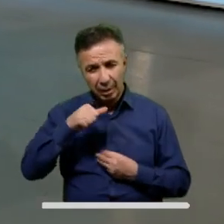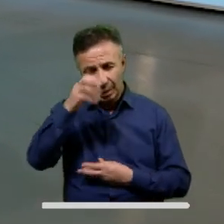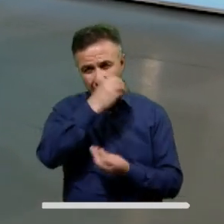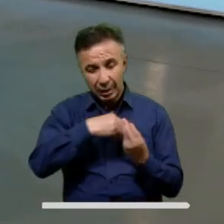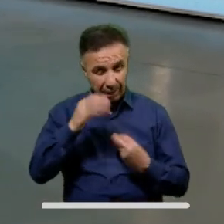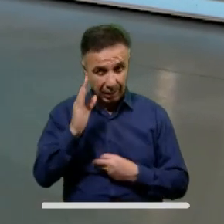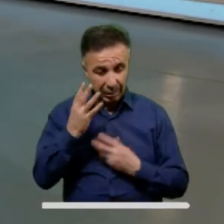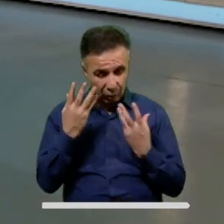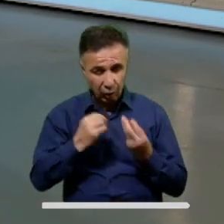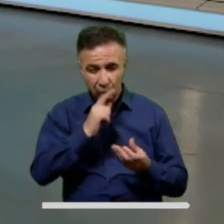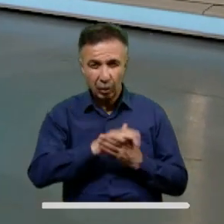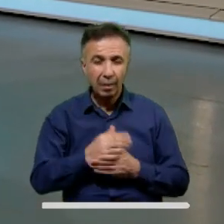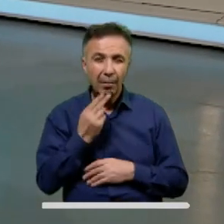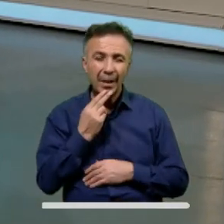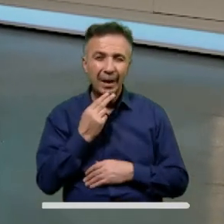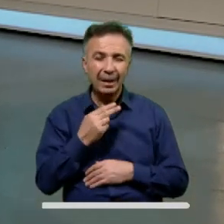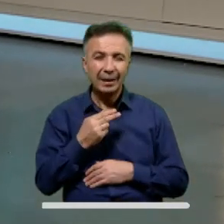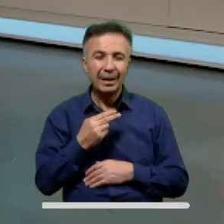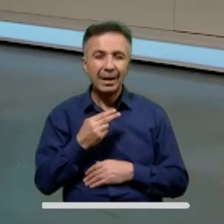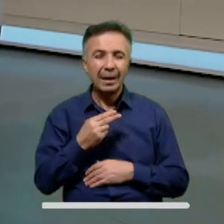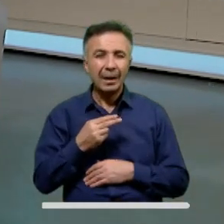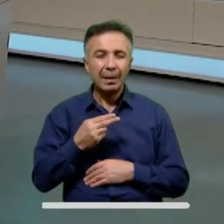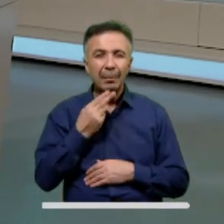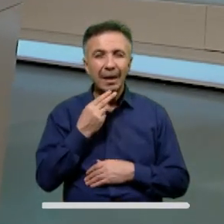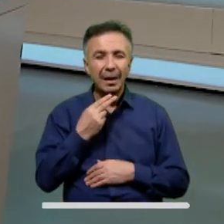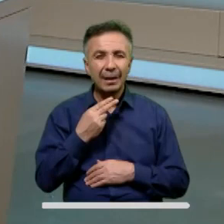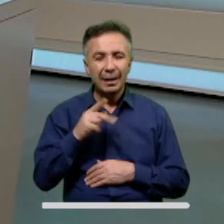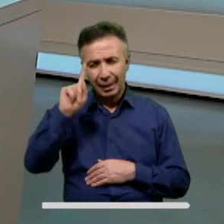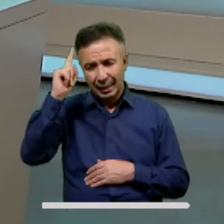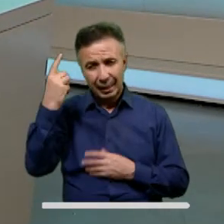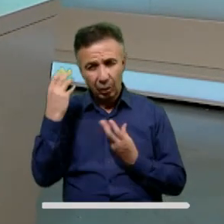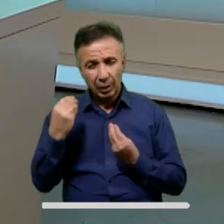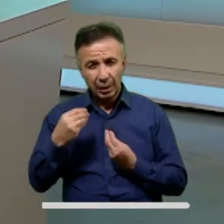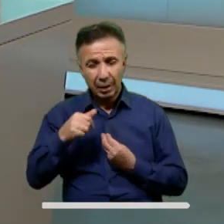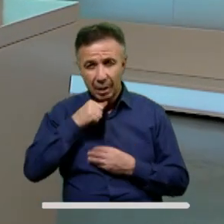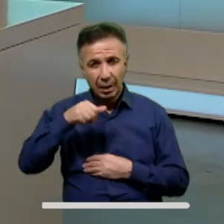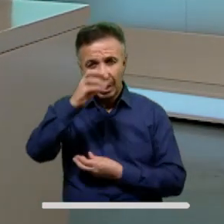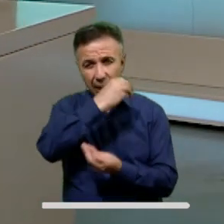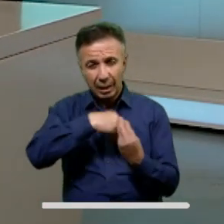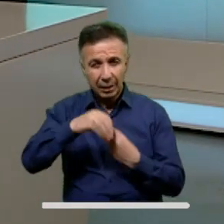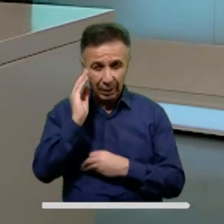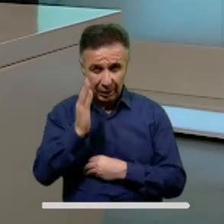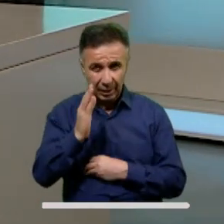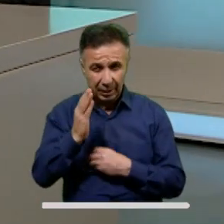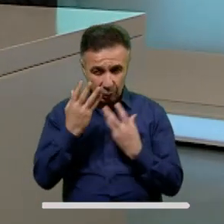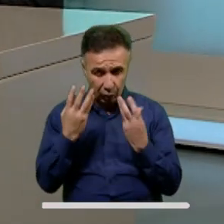Yani. Evet, hanımlar tek başına hacca umreye gidebilir mi? Şimdi sorum